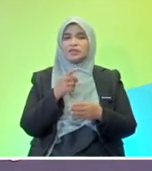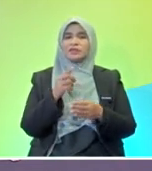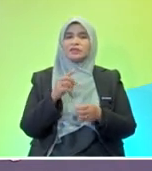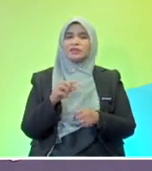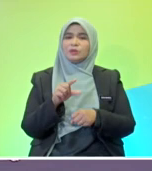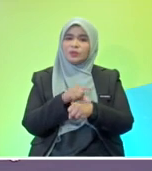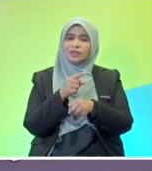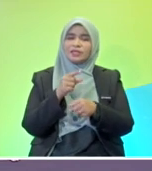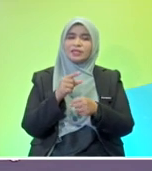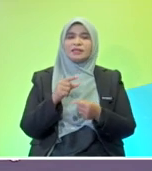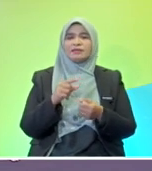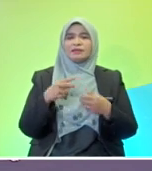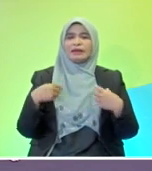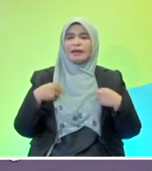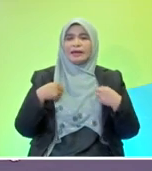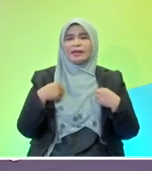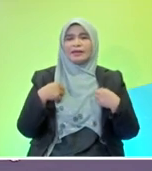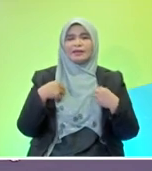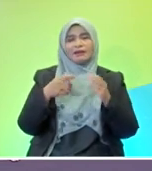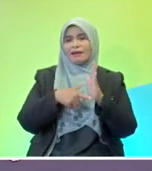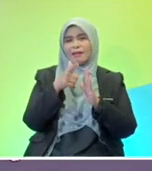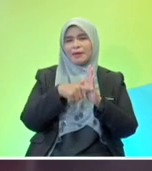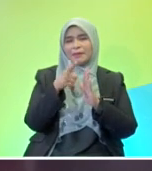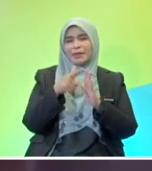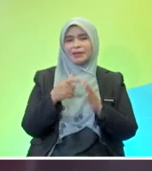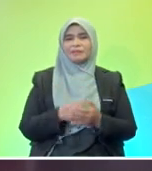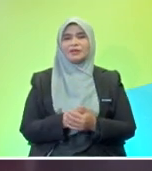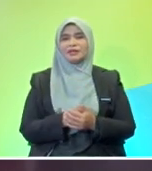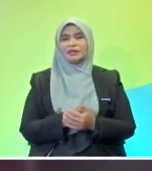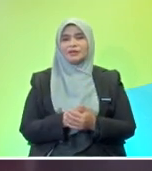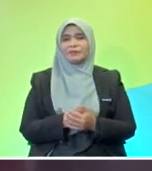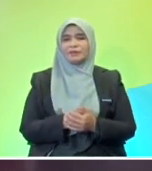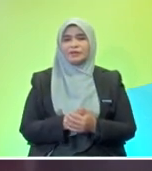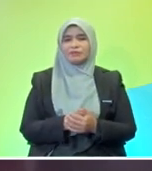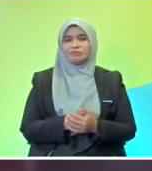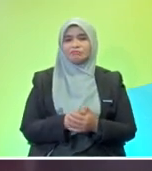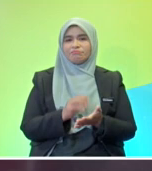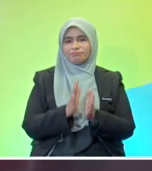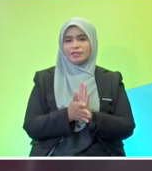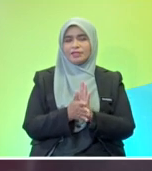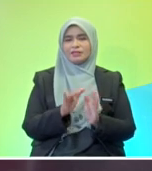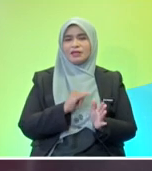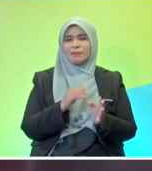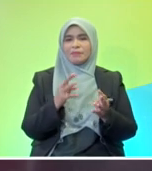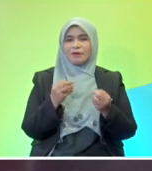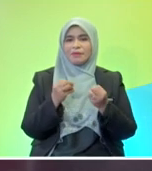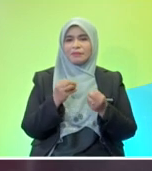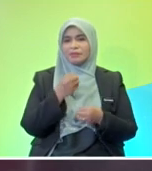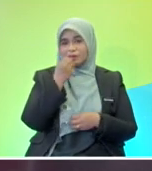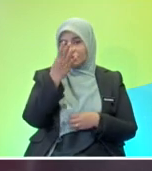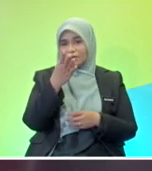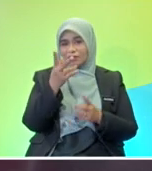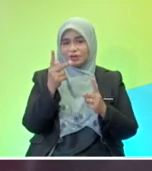perca yang dah lebih-lebihan tu. Betul cikgu. Saya juga nak pesan kan, Kak Syafiqah nak pesan juga kat luar sana,